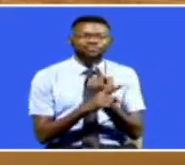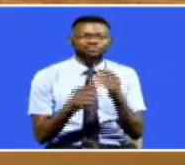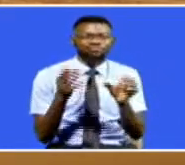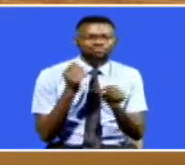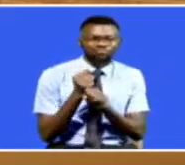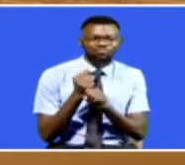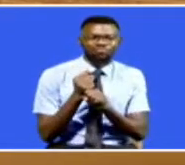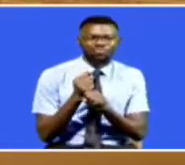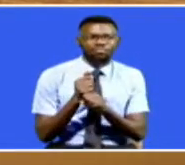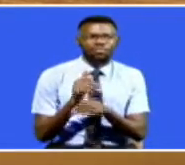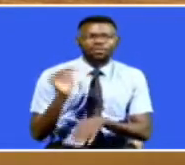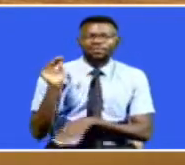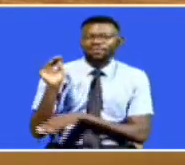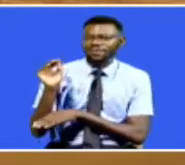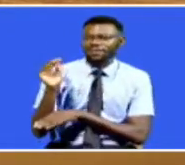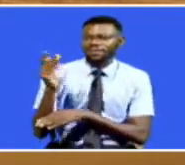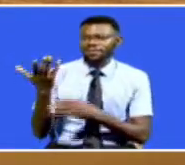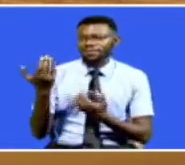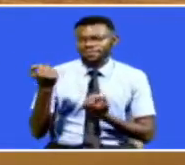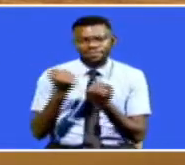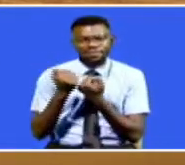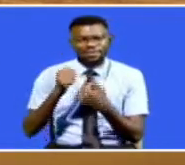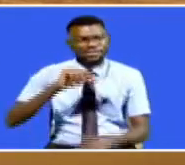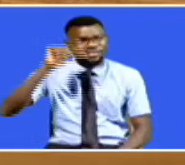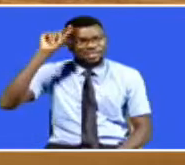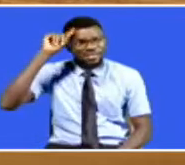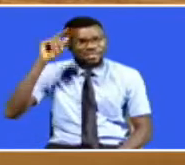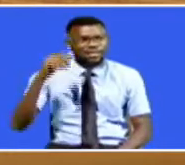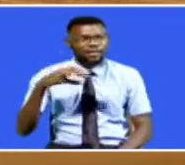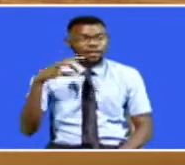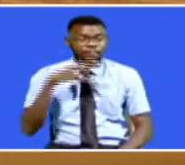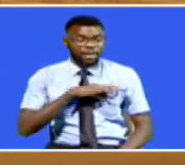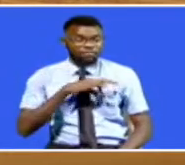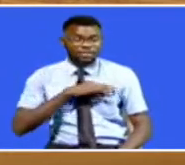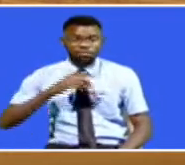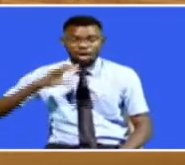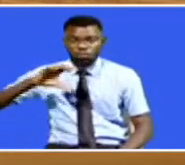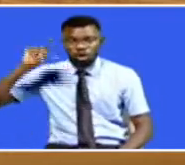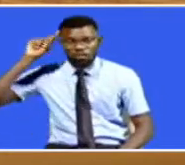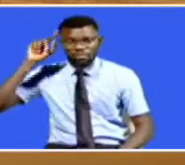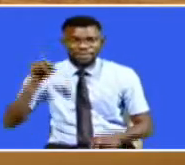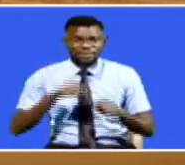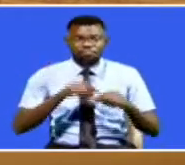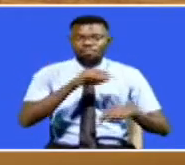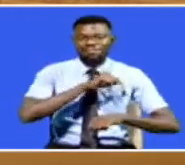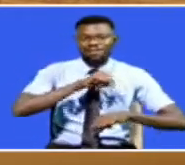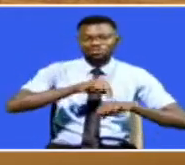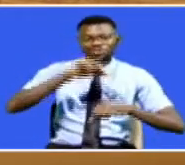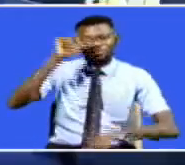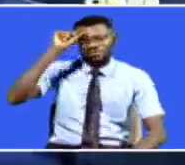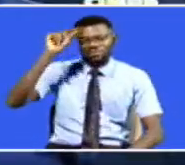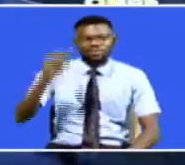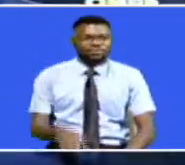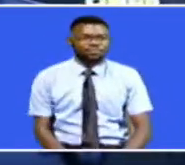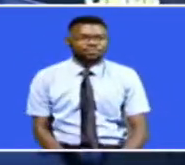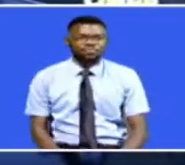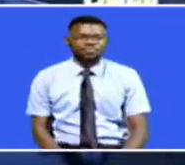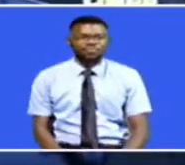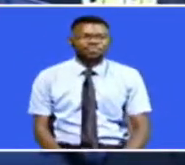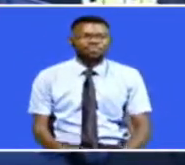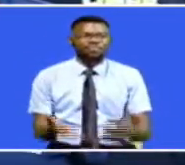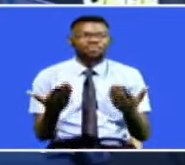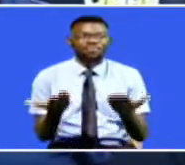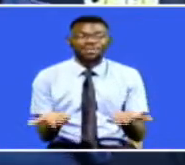mkono serikali kwa kuhudhuria onyesho hilo kwa manufaa ya kaunti na serikali kuu kwa ujumla. To